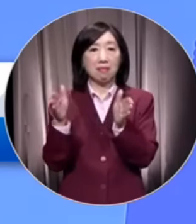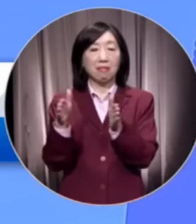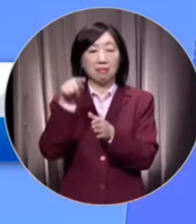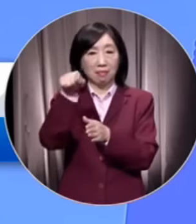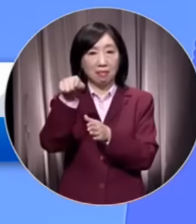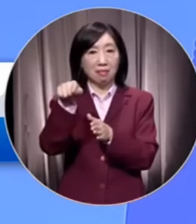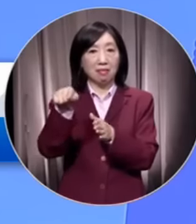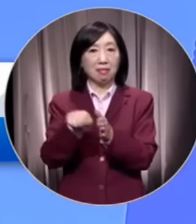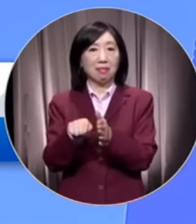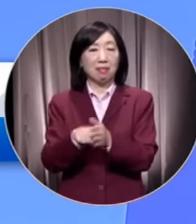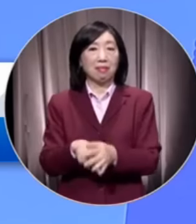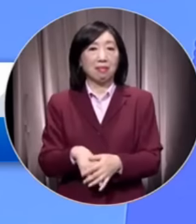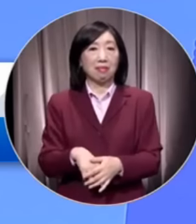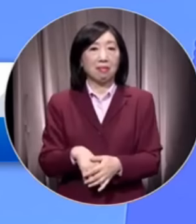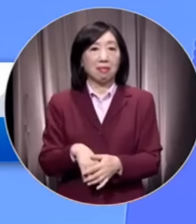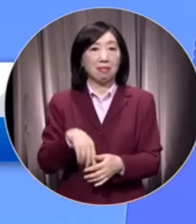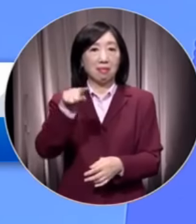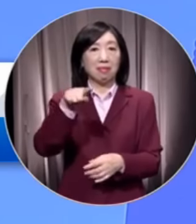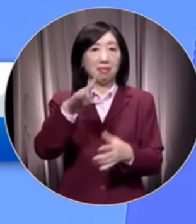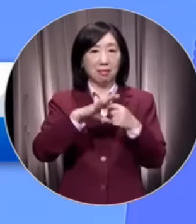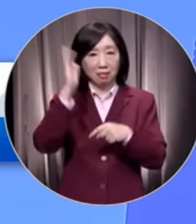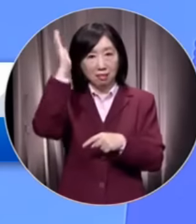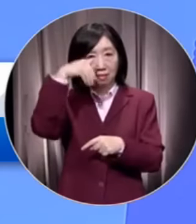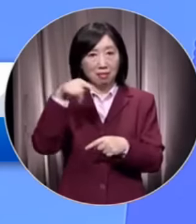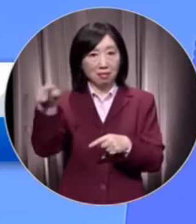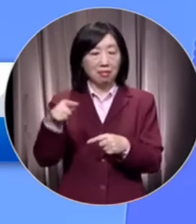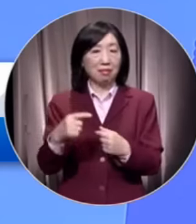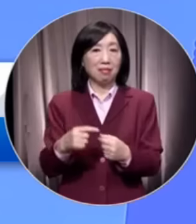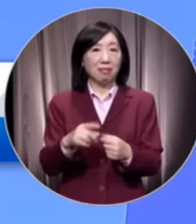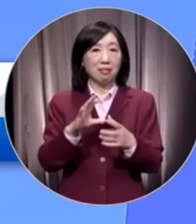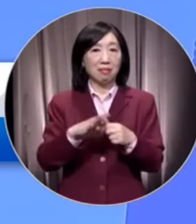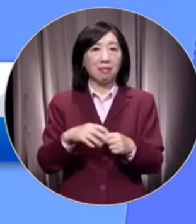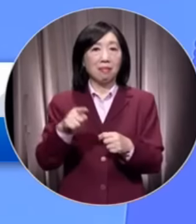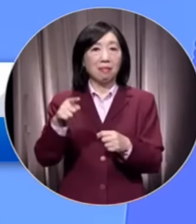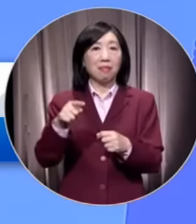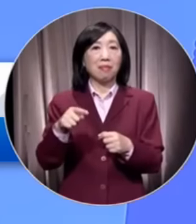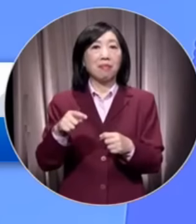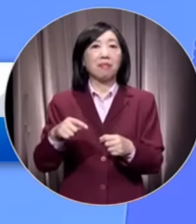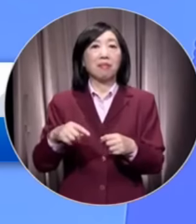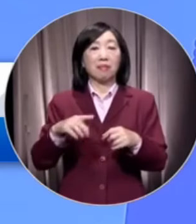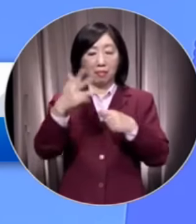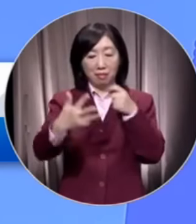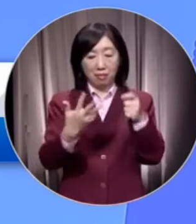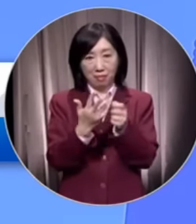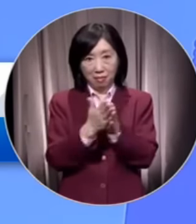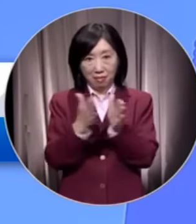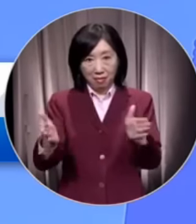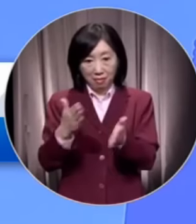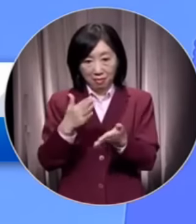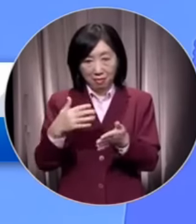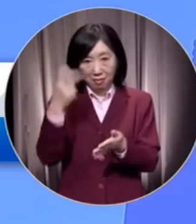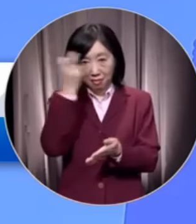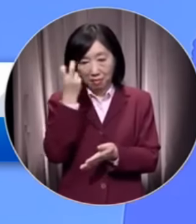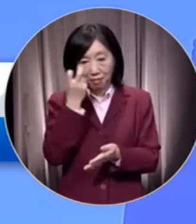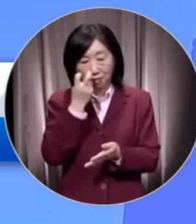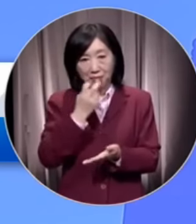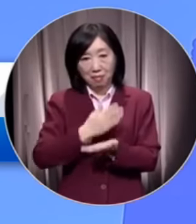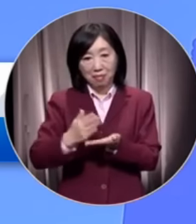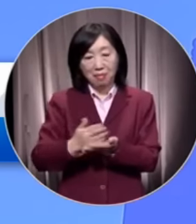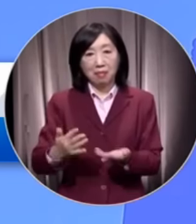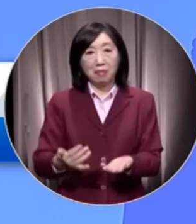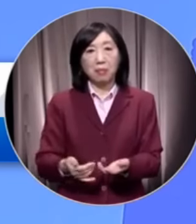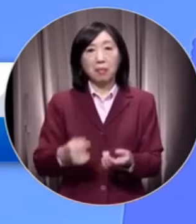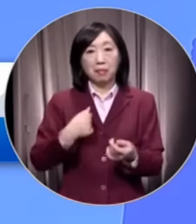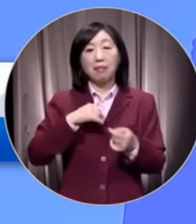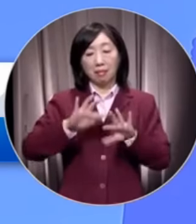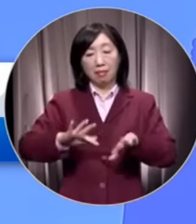党主席的那个时代。国民党经过民进党八年的清算， 跟所有的清理，事实上现在都已